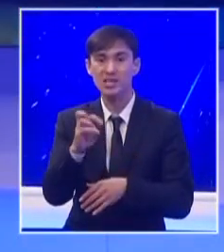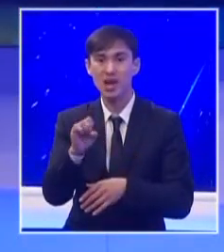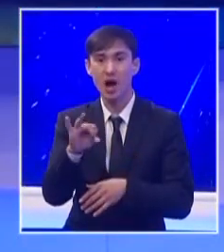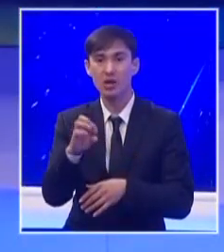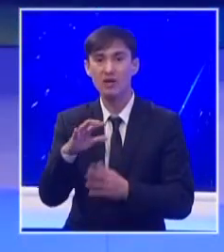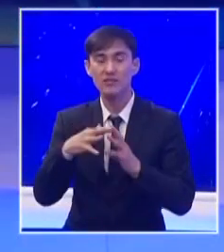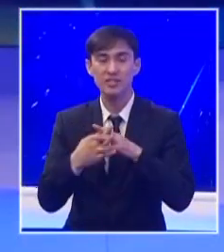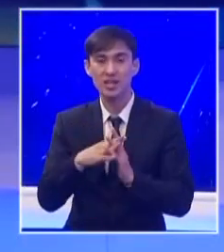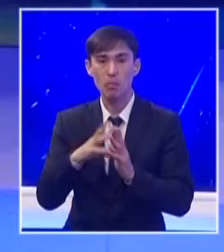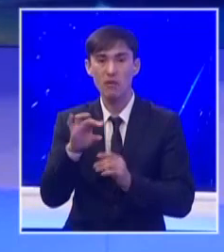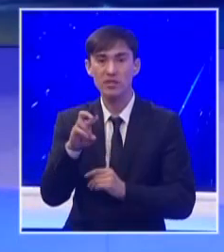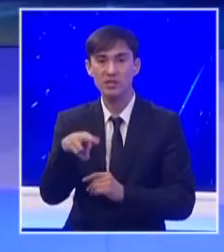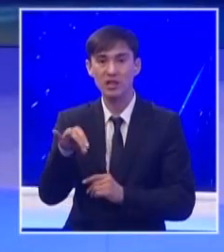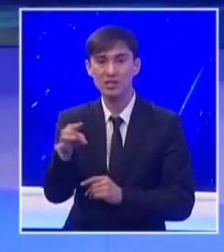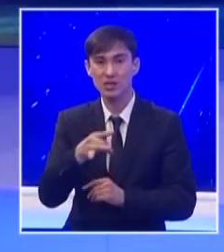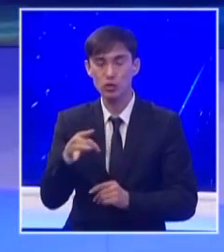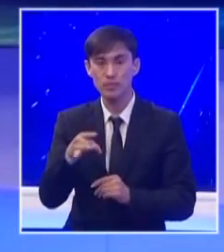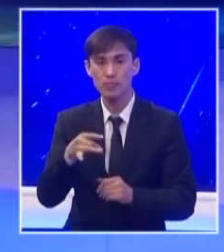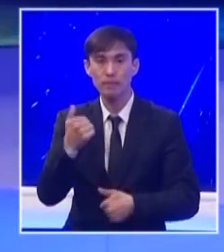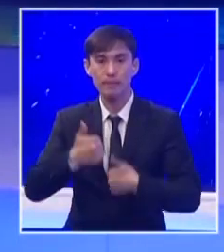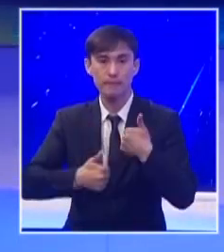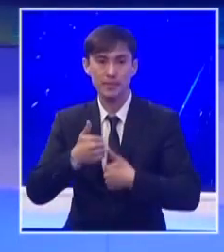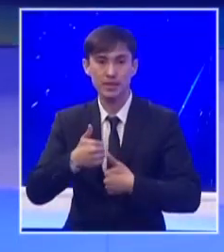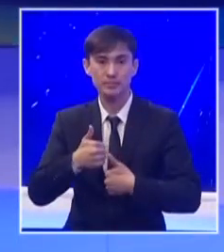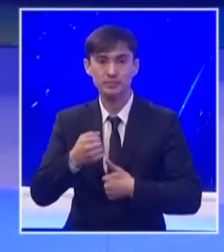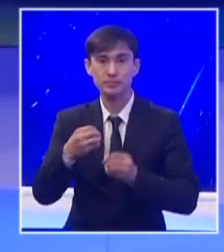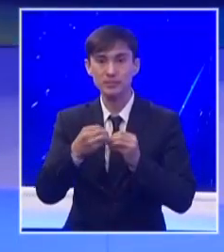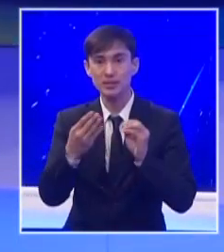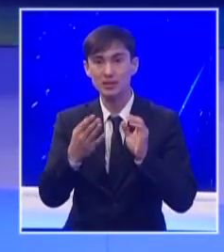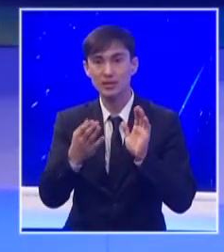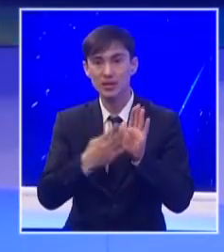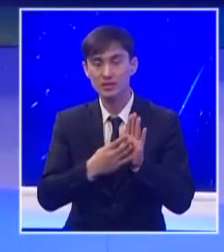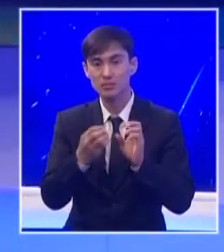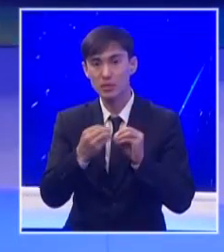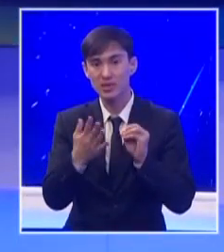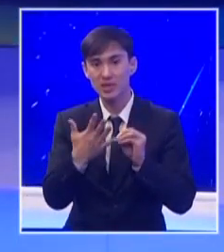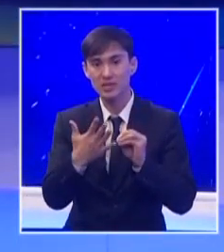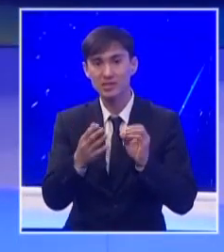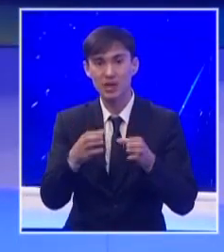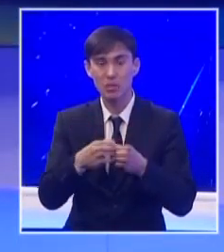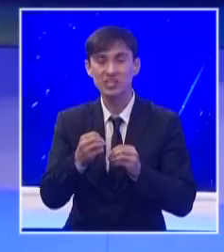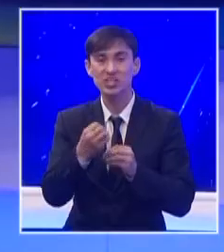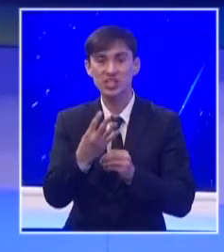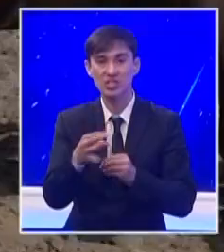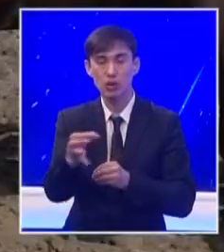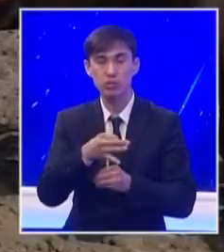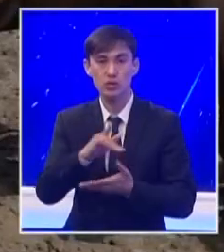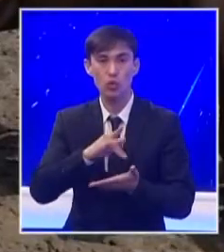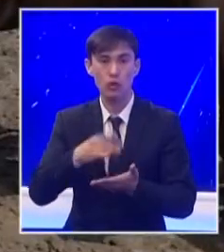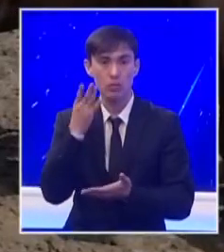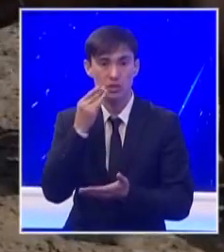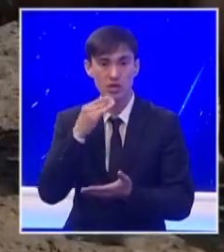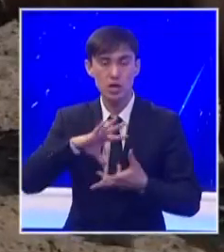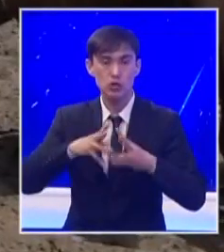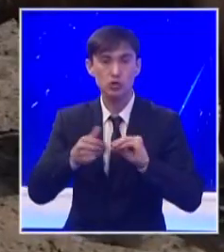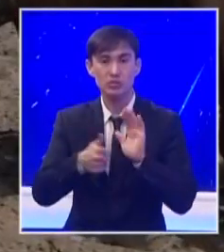Агро в селе Панфилово Талгарского района. Борьбу за главный приз вели 15 команд из 14 областей и города Алматы. По результатам